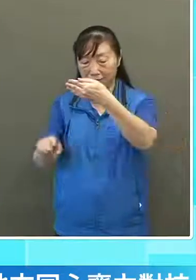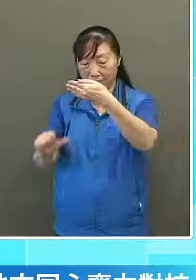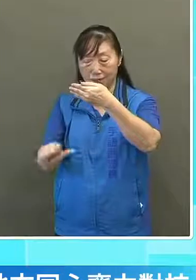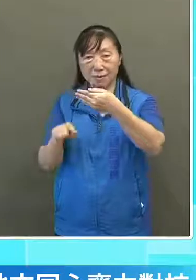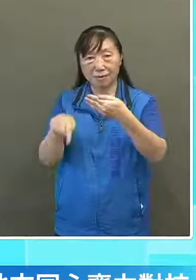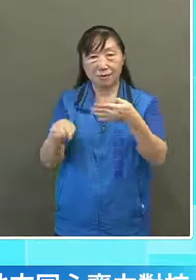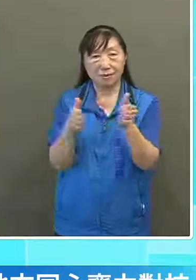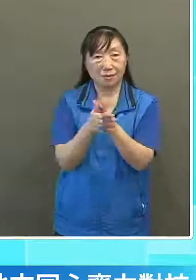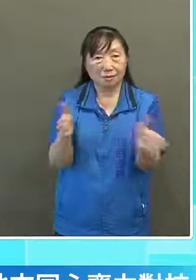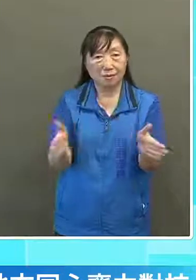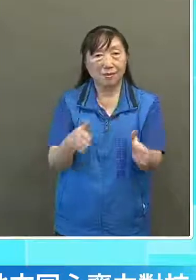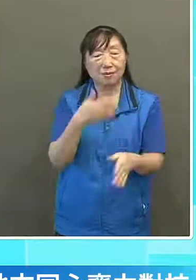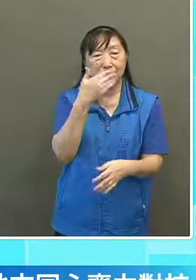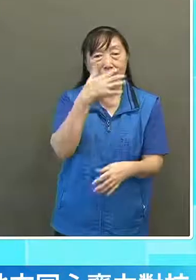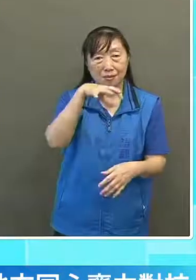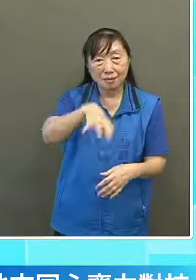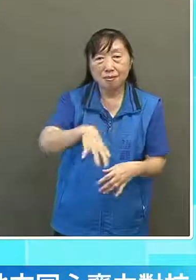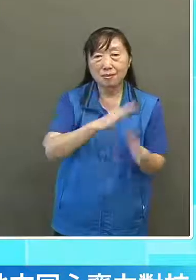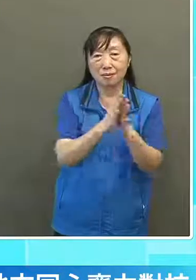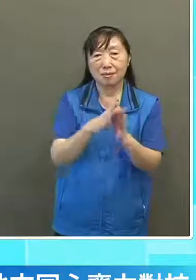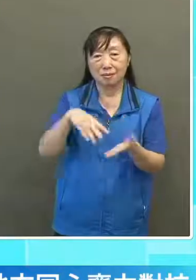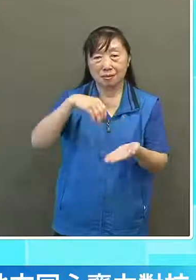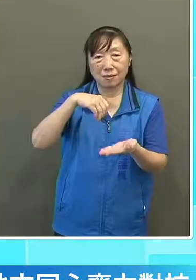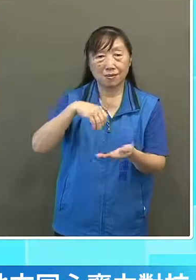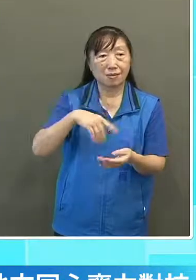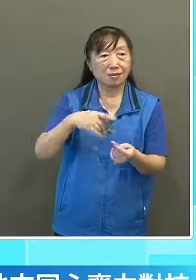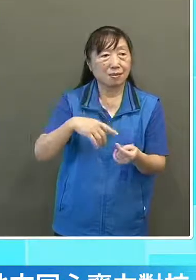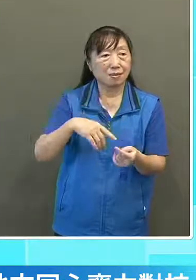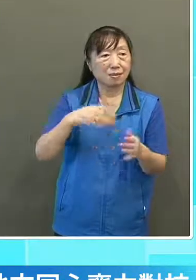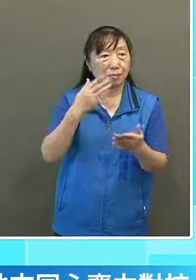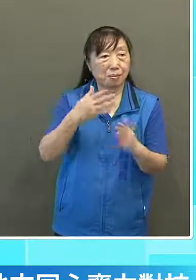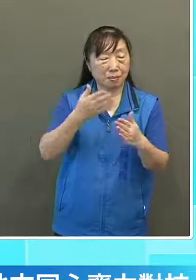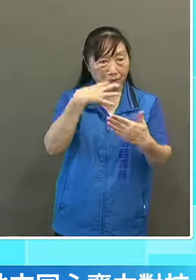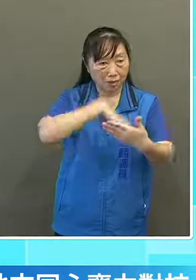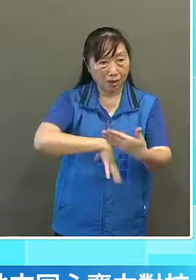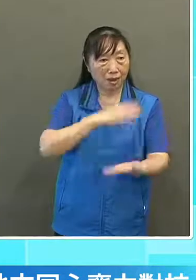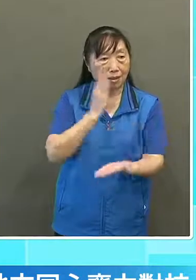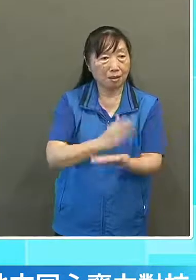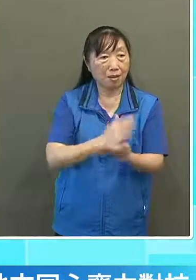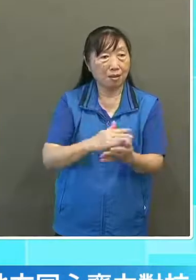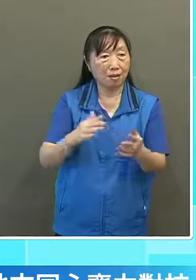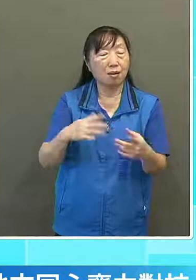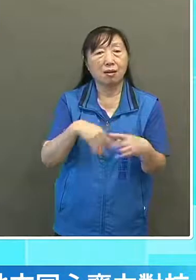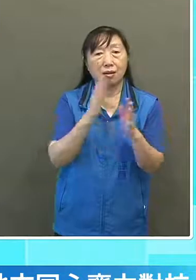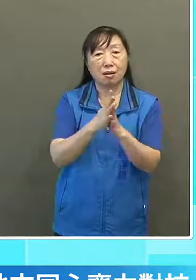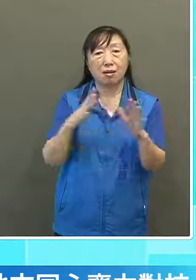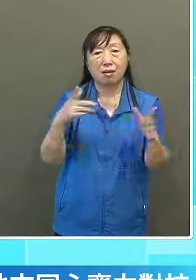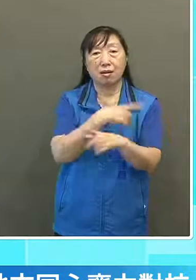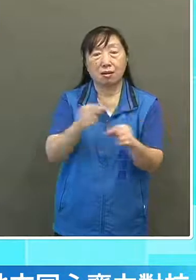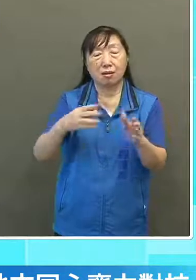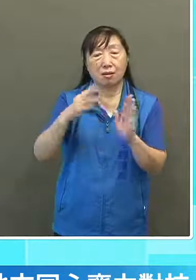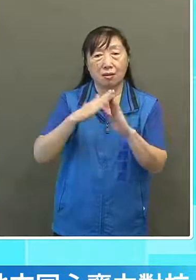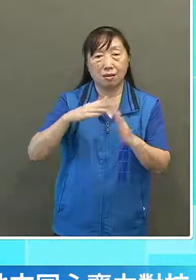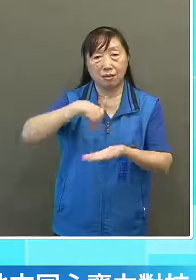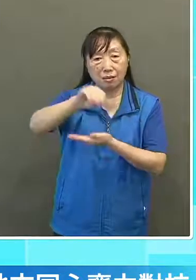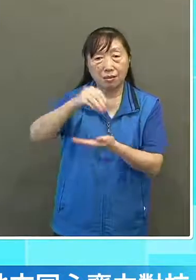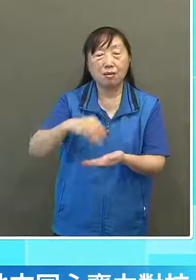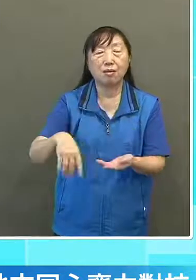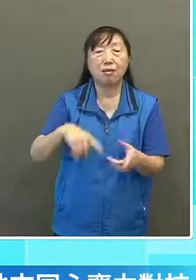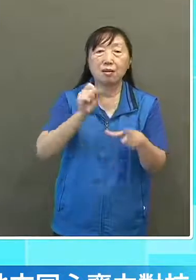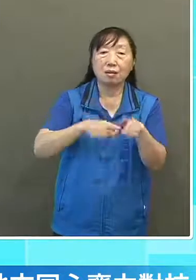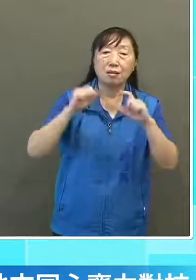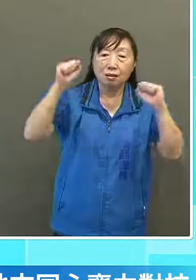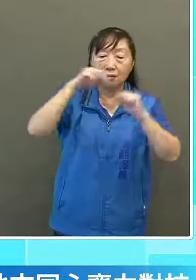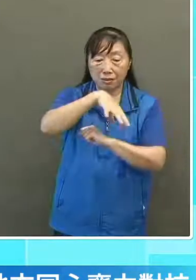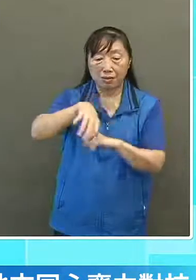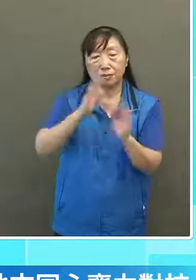的期间，餐饮业一律外带，禁止内用。像运动中心、篮球场、游泳池等公有的场馆，目前也暂不